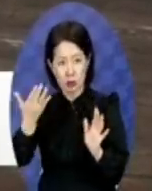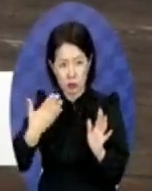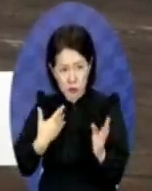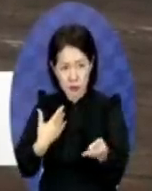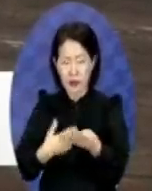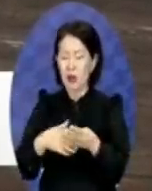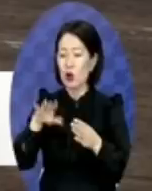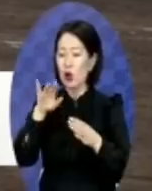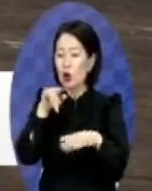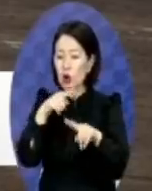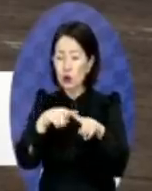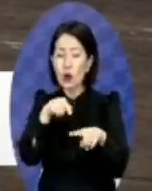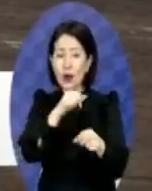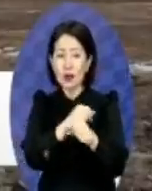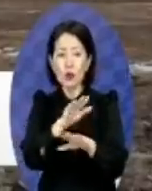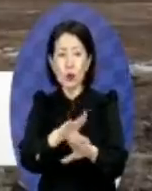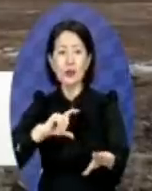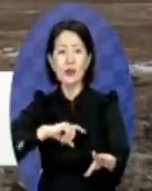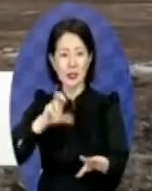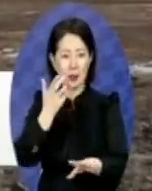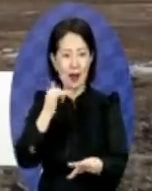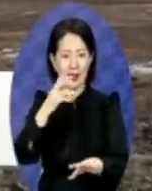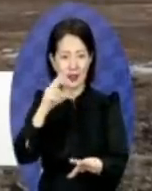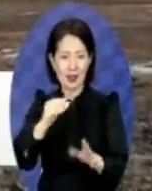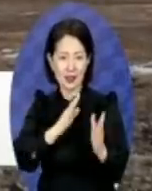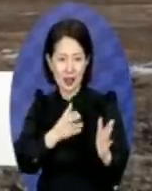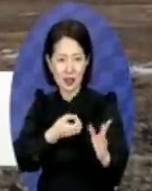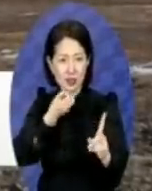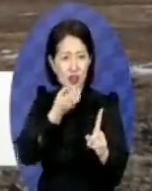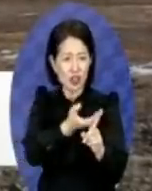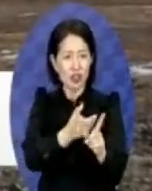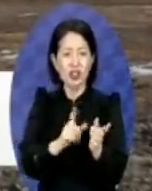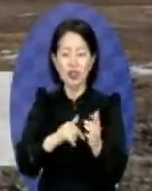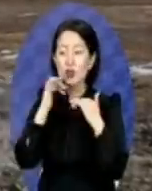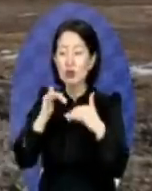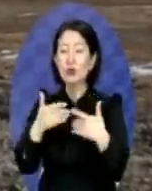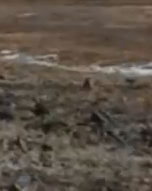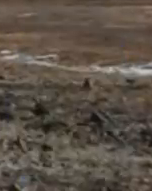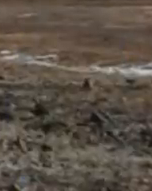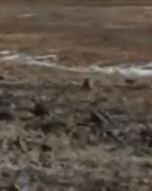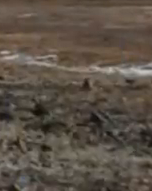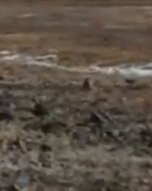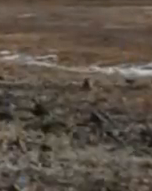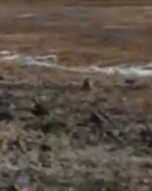нутгад ажиллаж байгаа хүүхдийн эрхийн байцаагчид хандахыг зөвлөлөө.